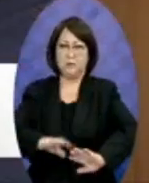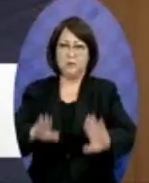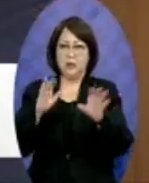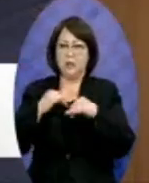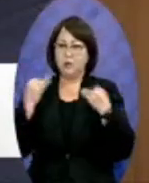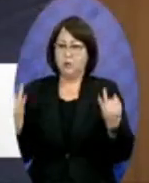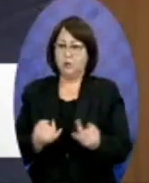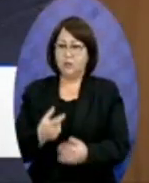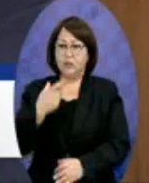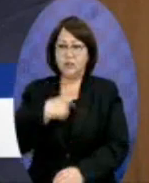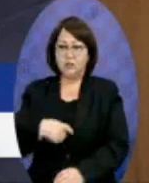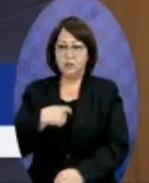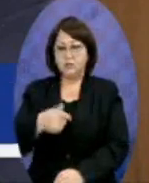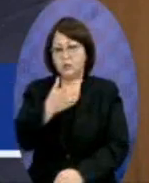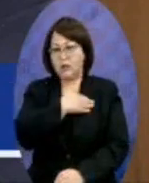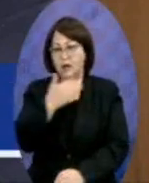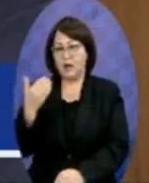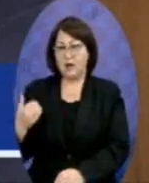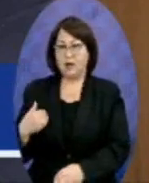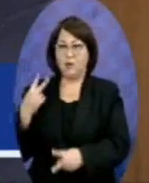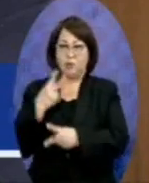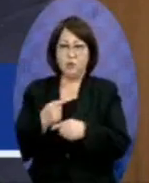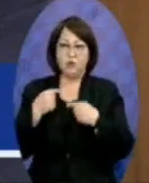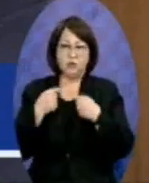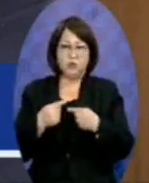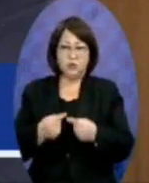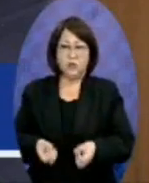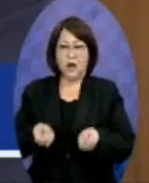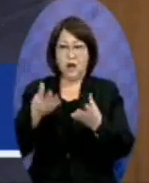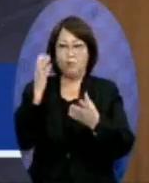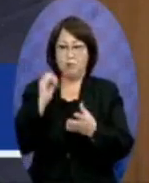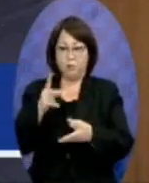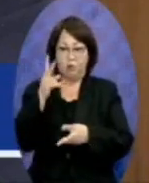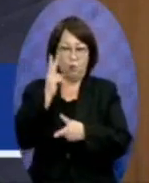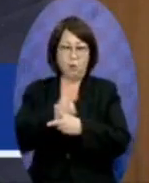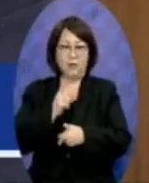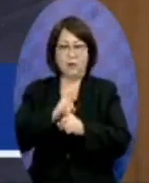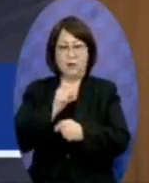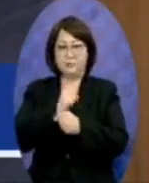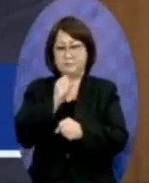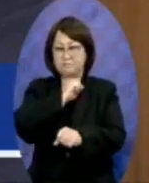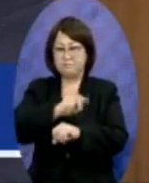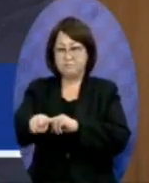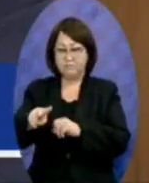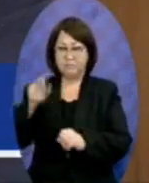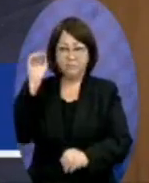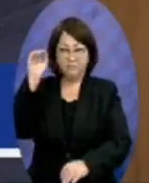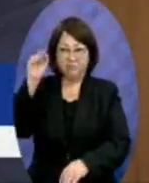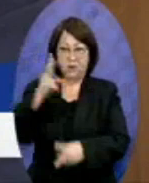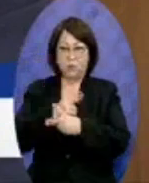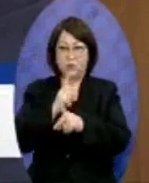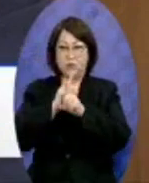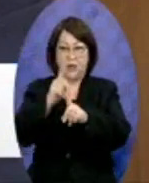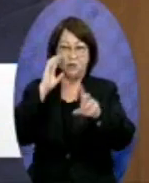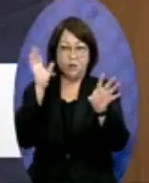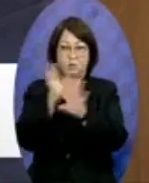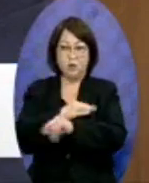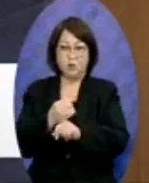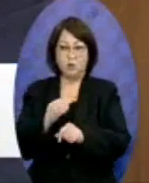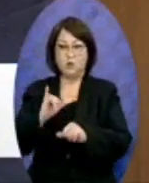гишүүн юу дарга хууль зөрчөөд байгаа бол хуулийн дагуу огцор гэдэг хуулийнхаа дагуу тавьчихаа. Үндслээ